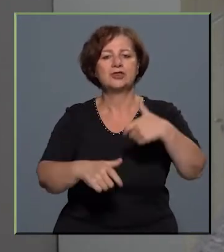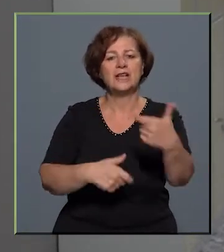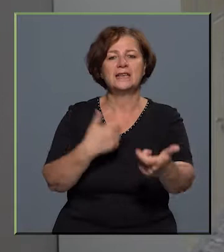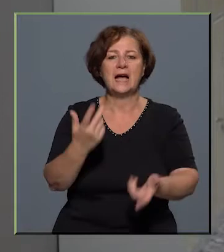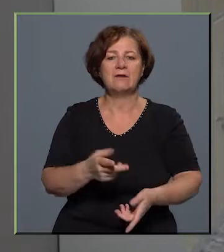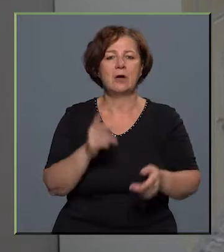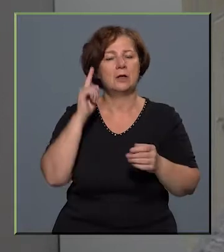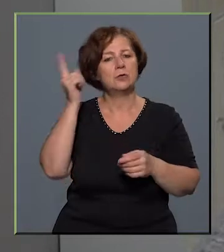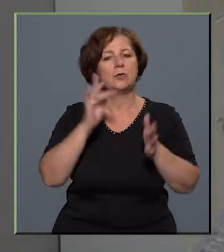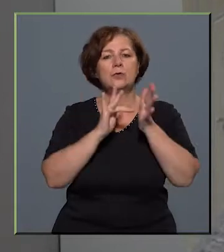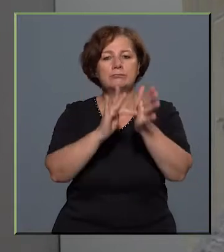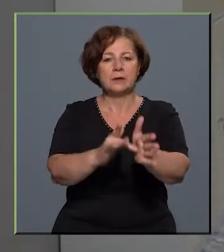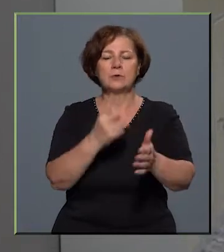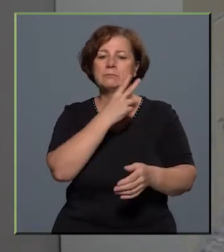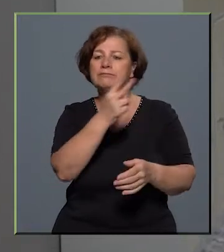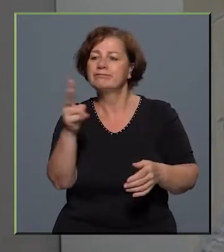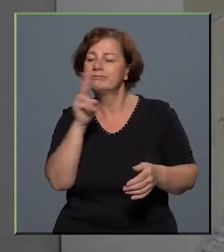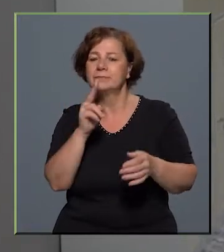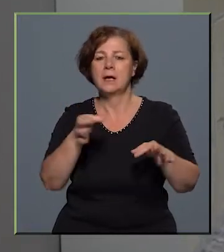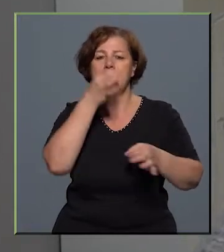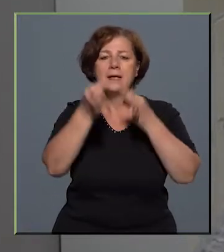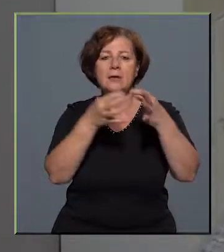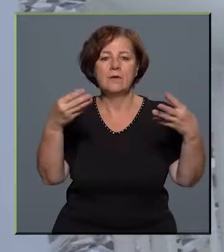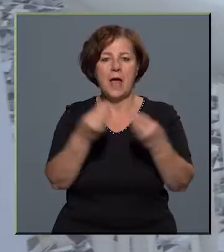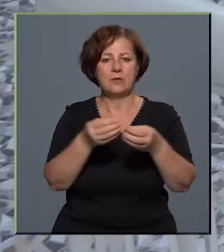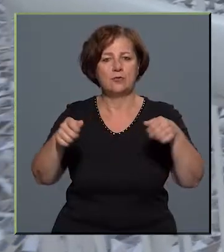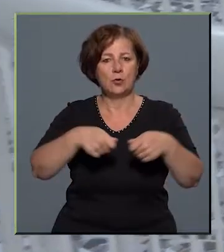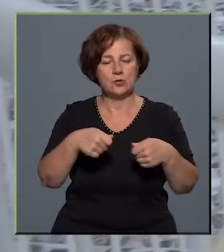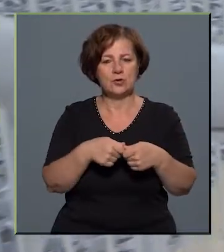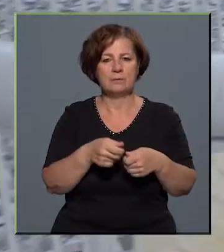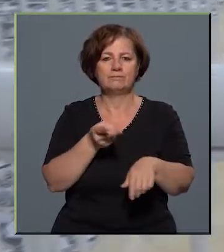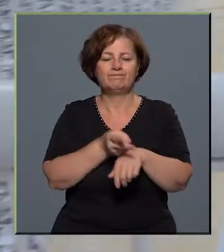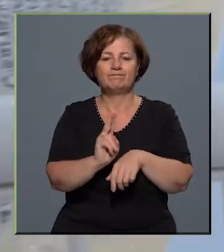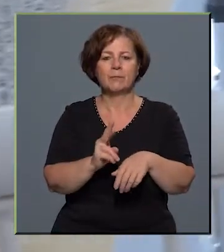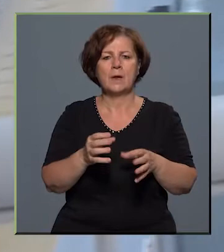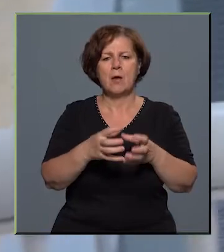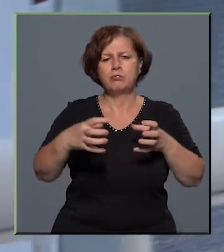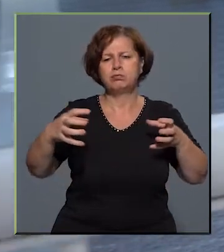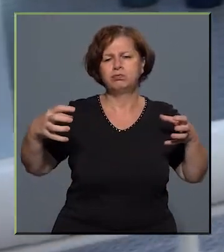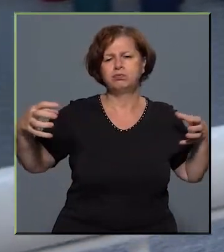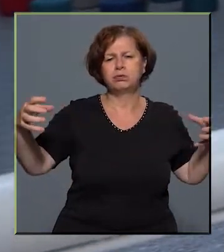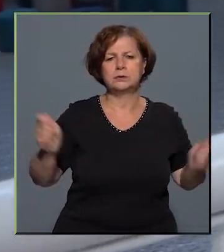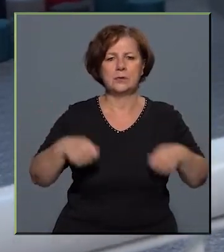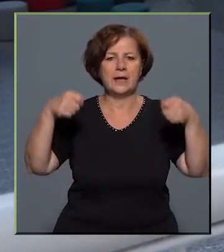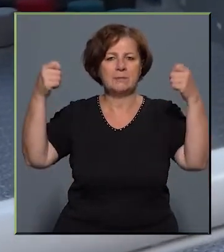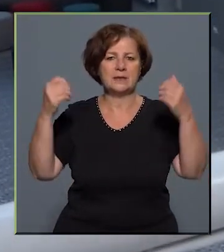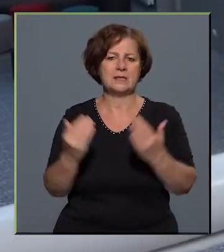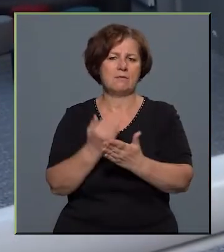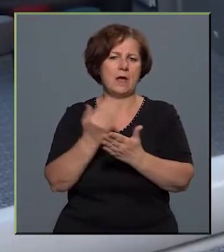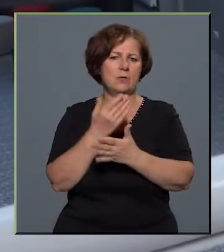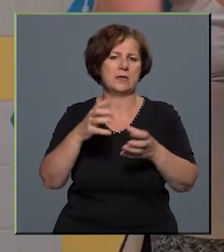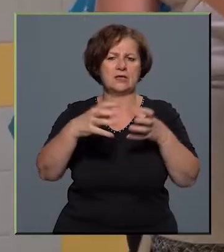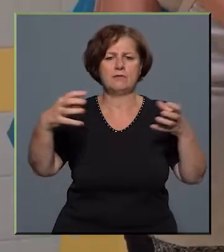bejárással meg fogjuk tudni nézni az érdeklődőkkel együtt közösen. Egy igen hosszú építkezési és felújítási